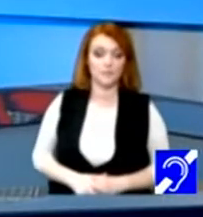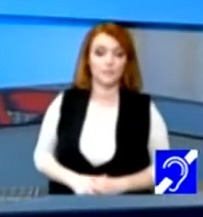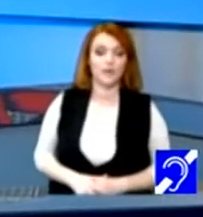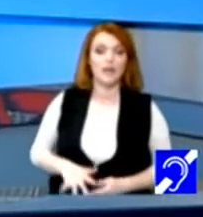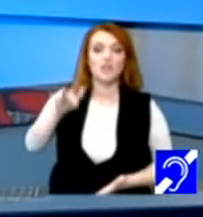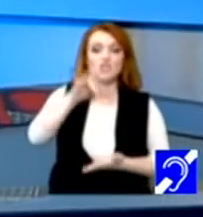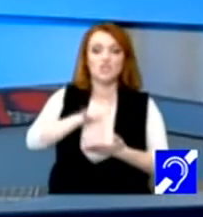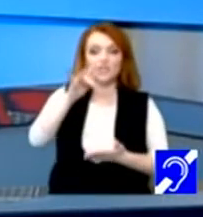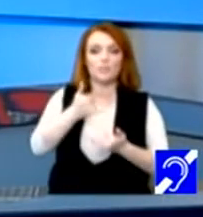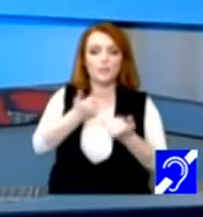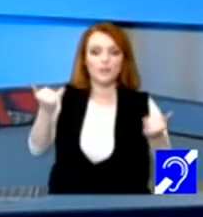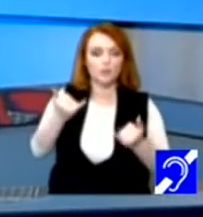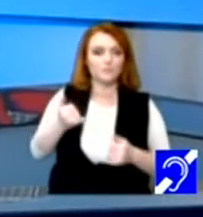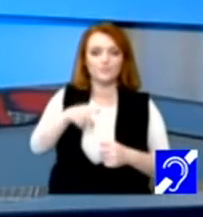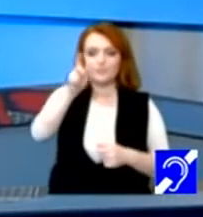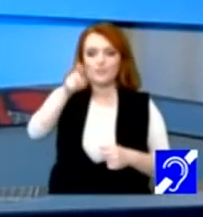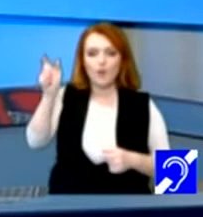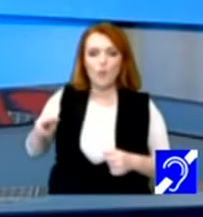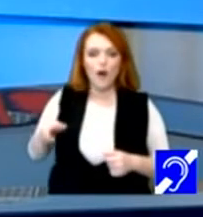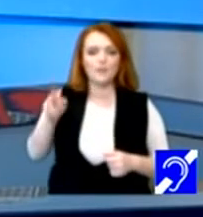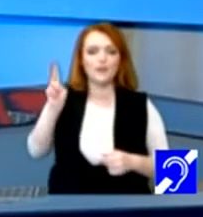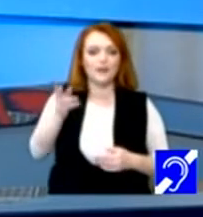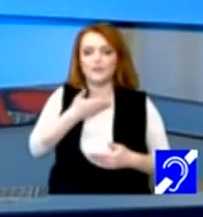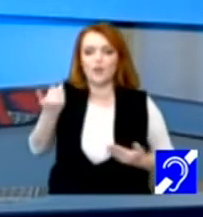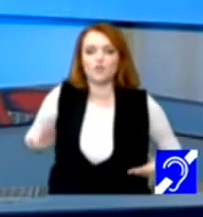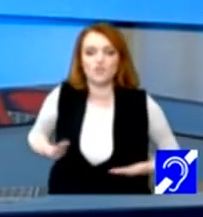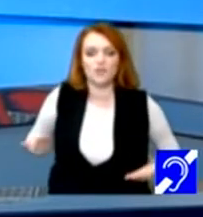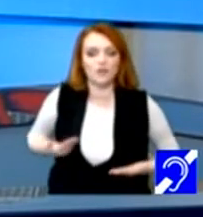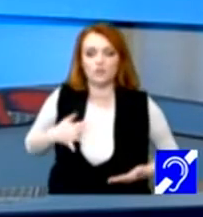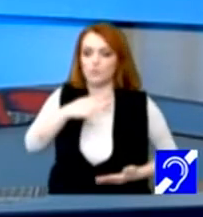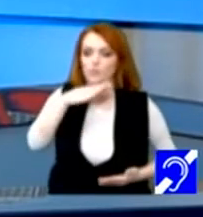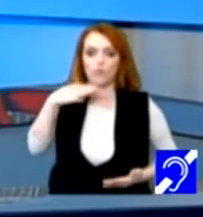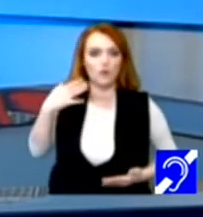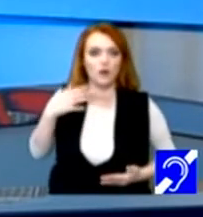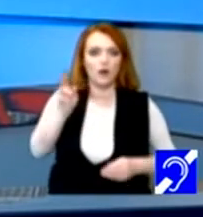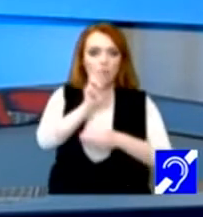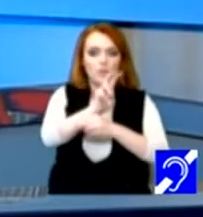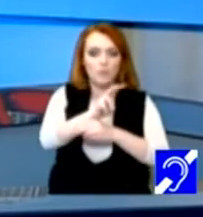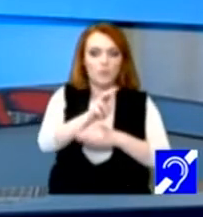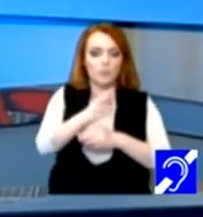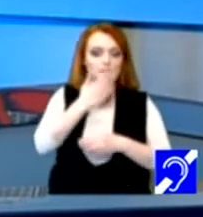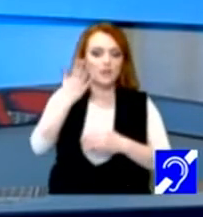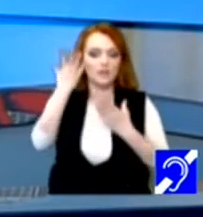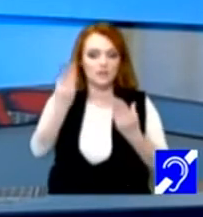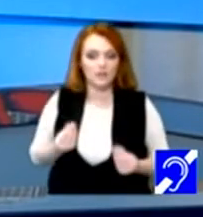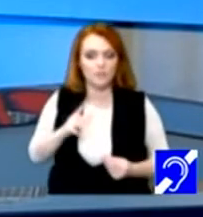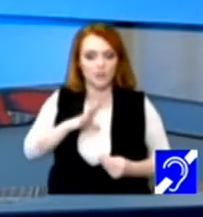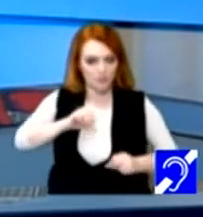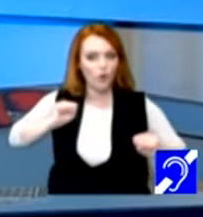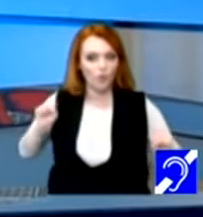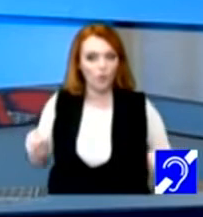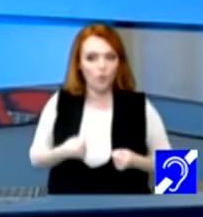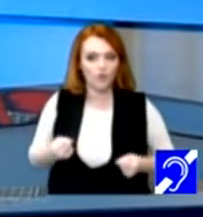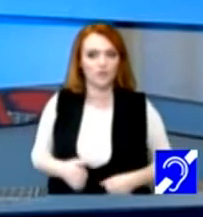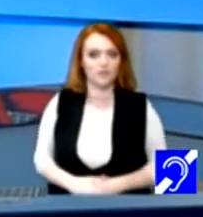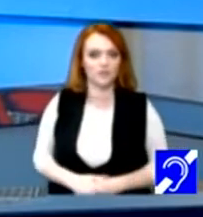găzduire a persoanelor fără adăpost au devenit tot mai solicitate după ce în ultimele zile vremea a sărăcit. La singurul centru de acest fel din